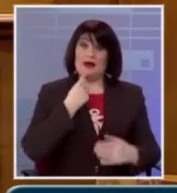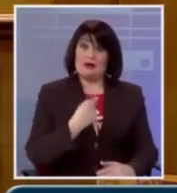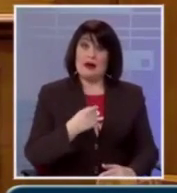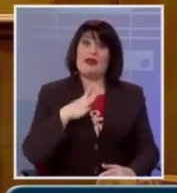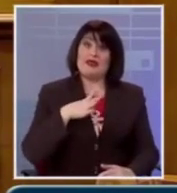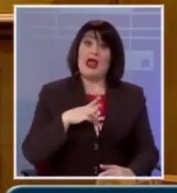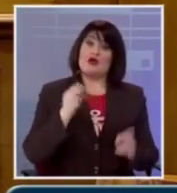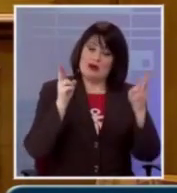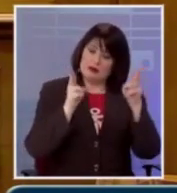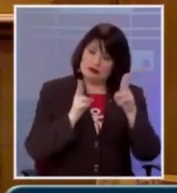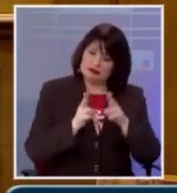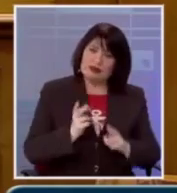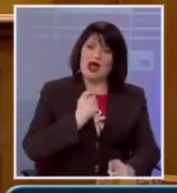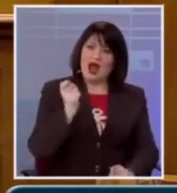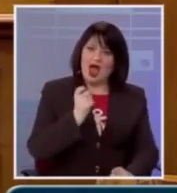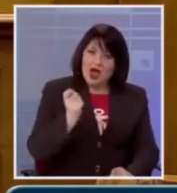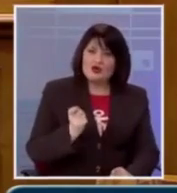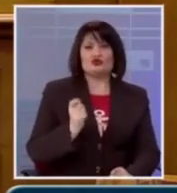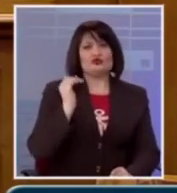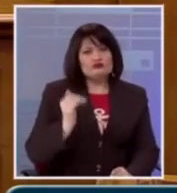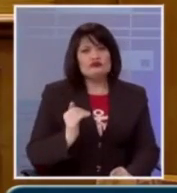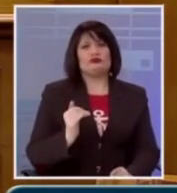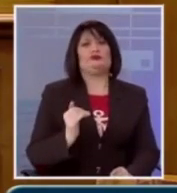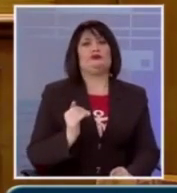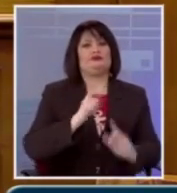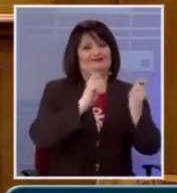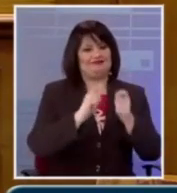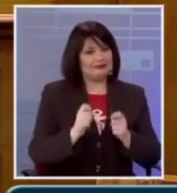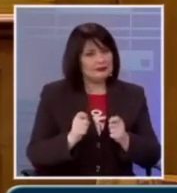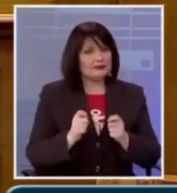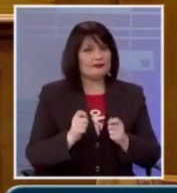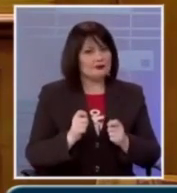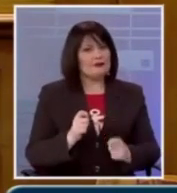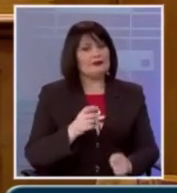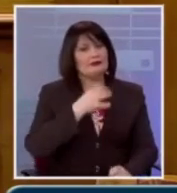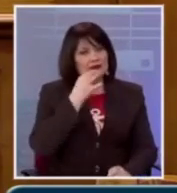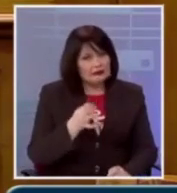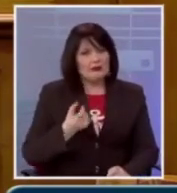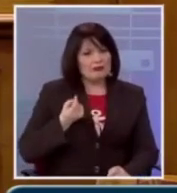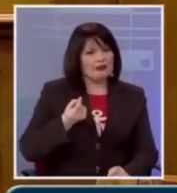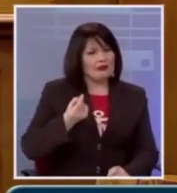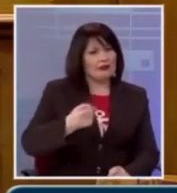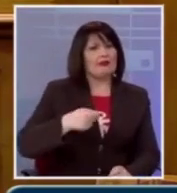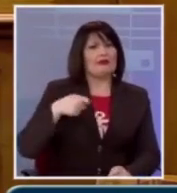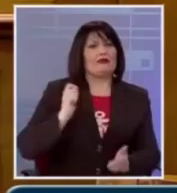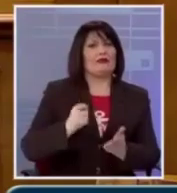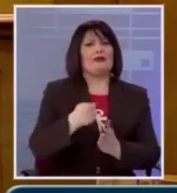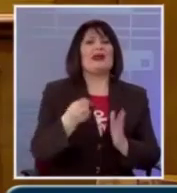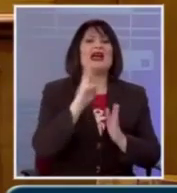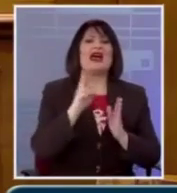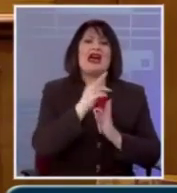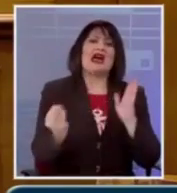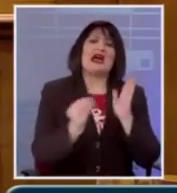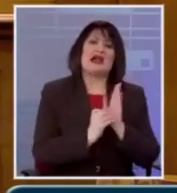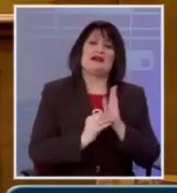την απομείωσή του, είπαμε μέσα από την αναδιάθρωσή του και την αποπληρωμή του με ρήτρα